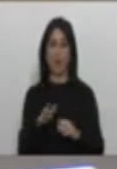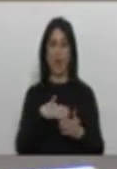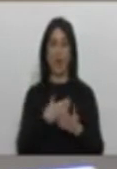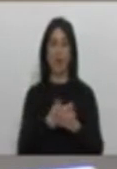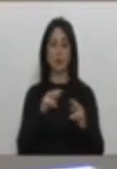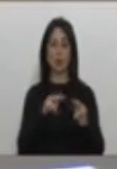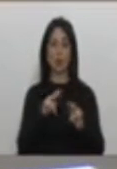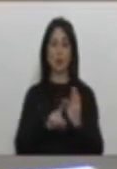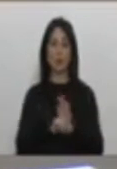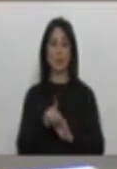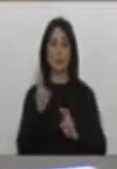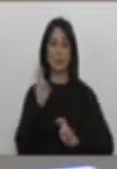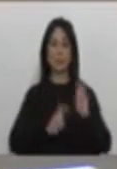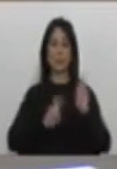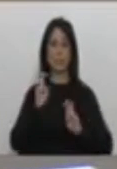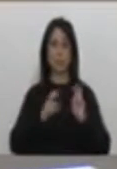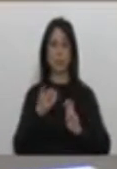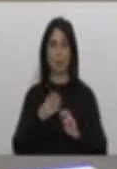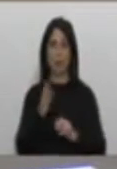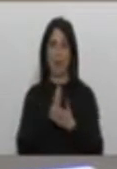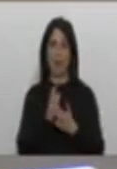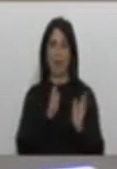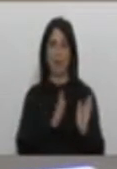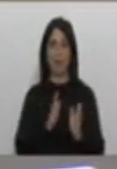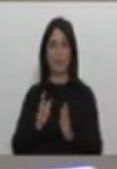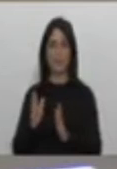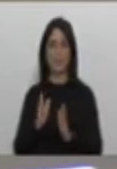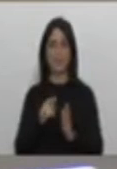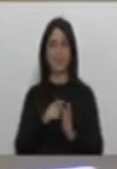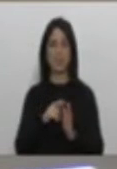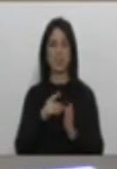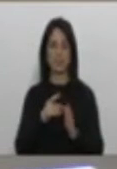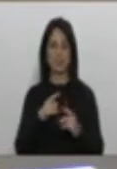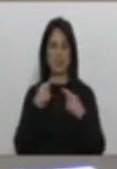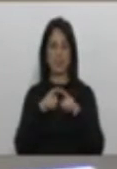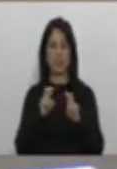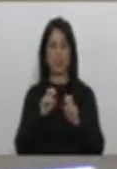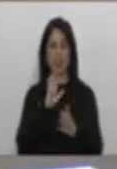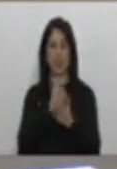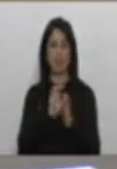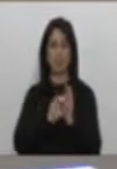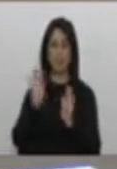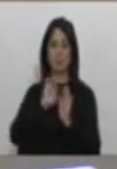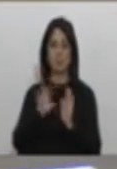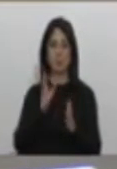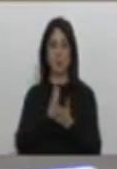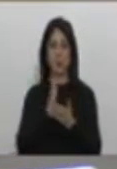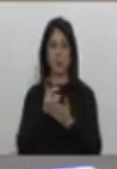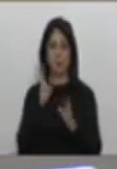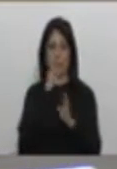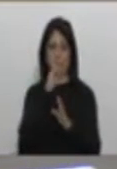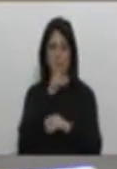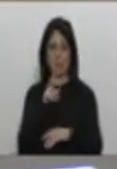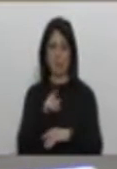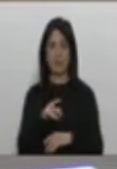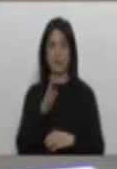კონტროლი დაიწყო იმ საწარმოების, რომელსაც არ აქვთ მოწესრიგებული ტექნოლოგიური ციკლი და ამით აბინძურებენ პერმანენტულად ატმოსფერულ ჰაერს,